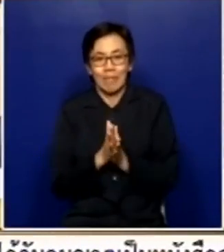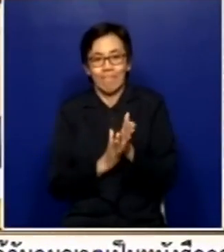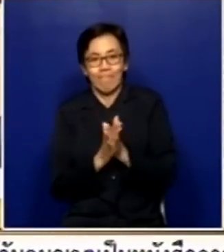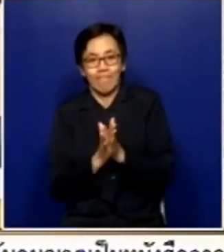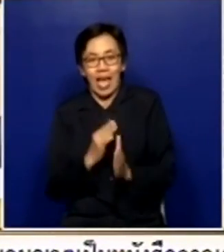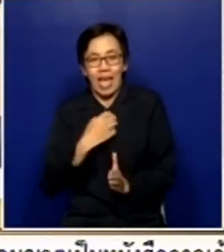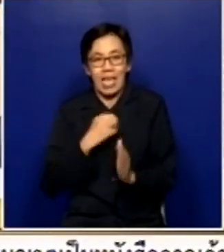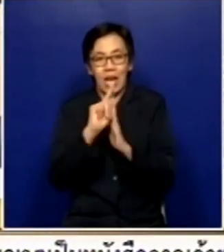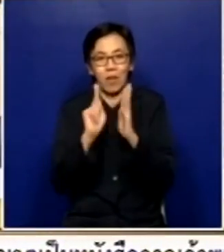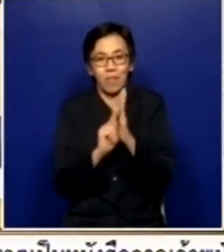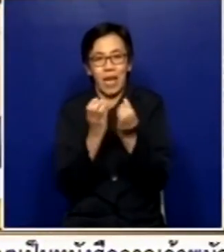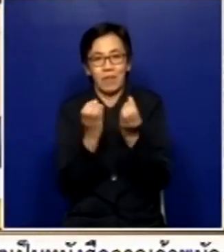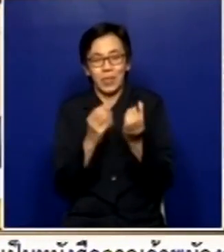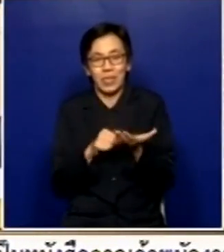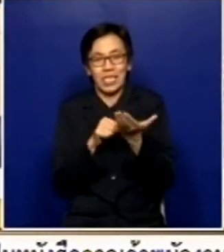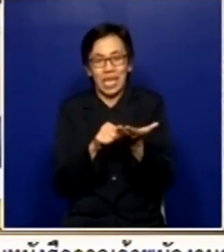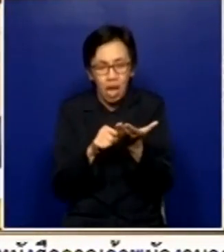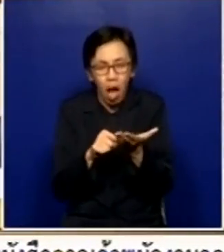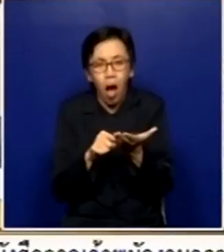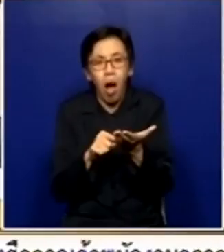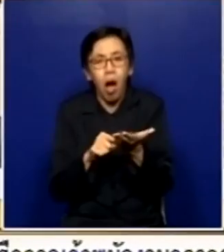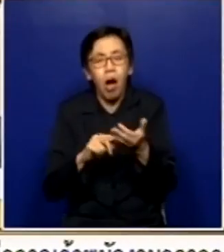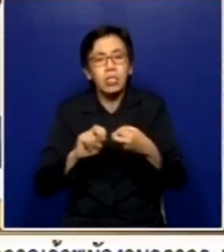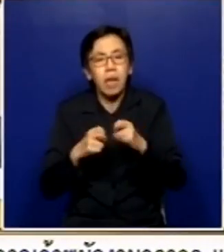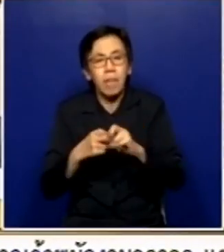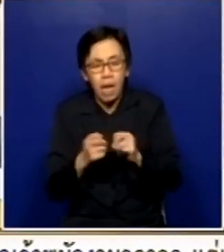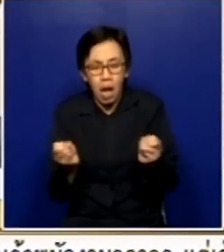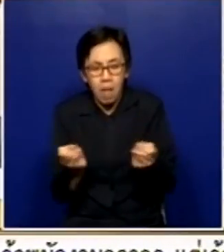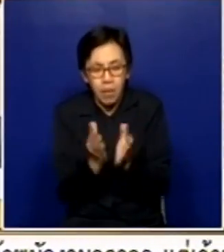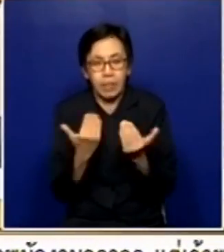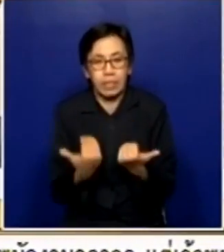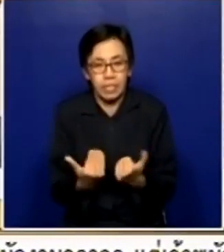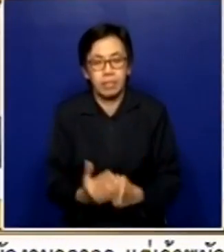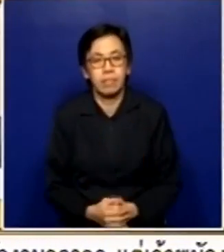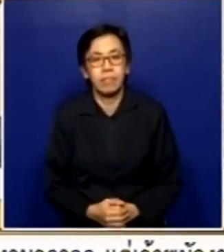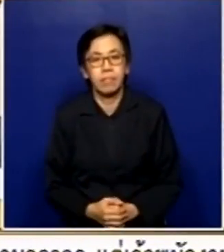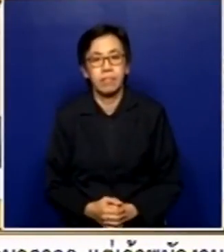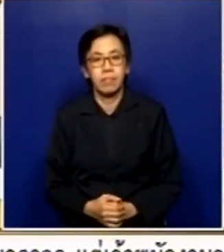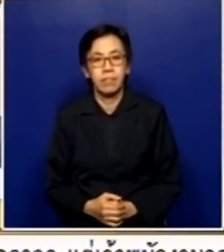กลับเจอกับความรุนแรงในวันนี้